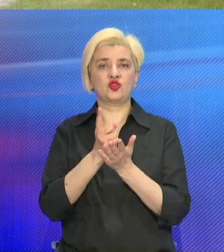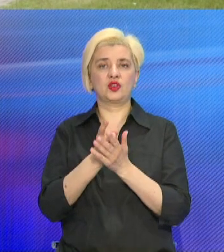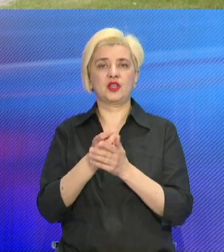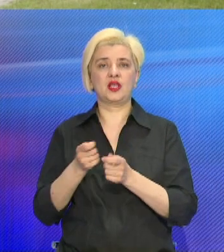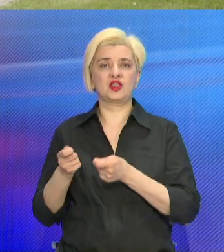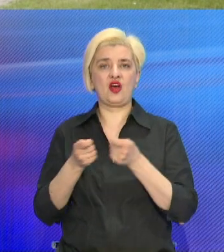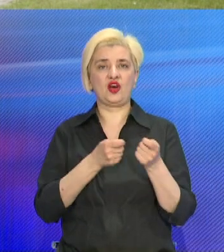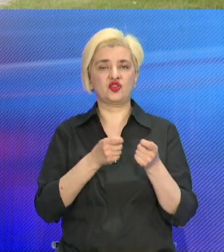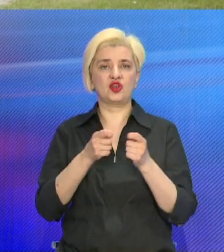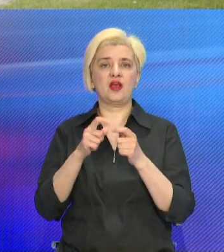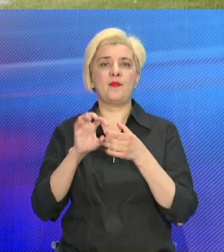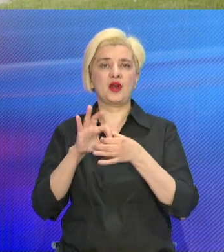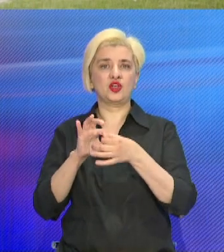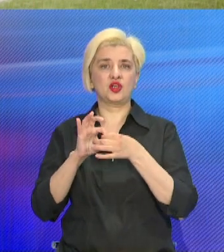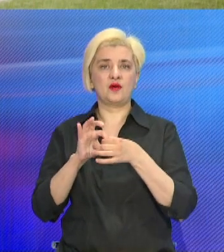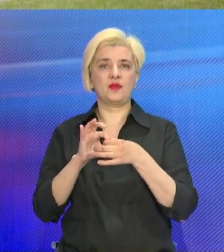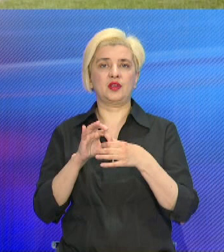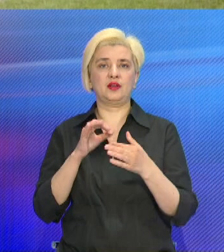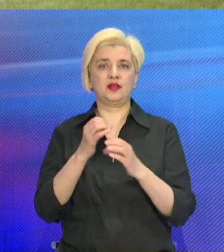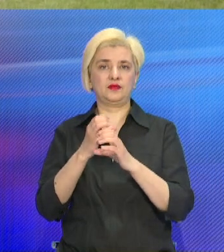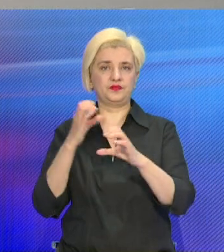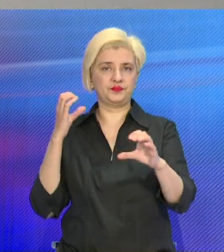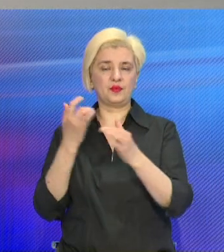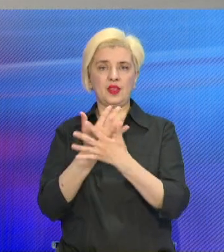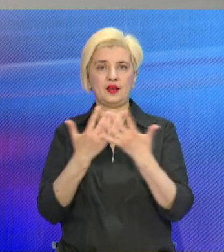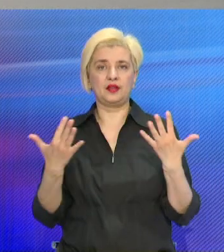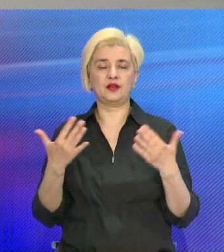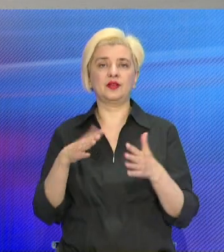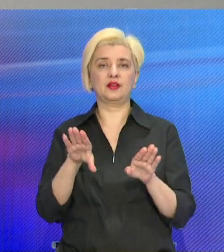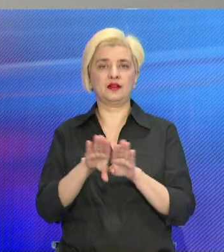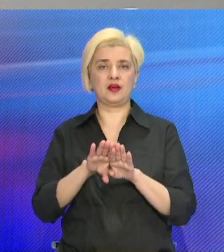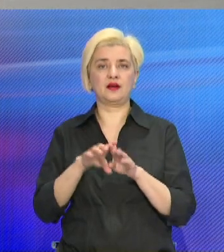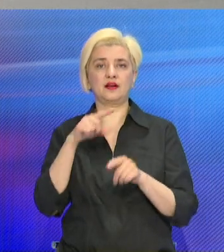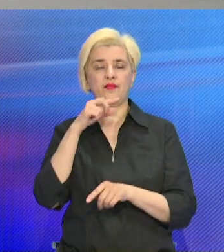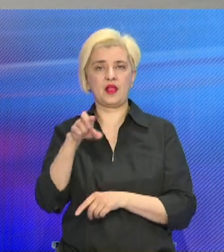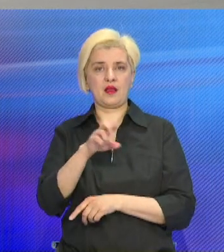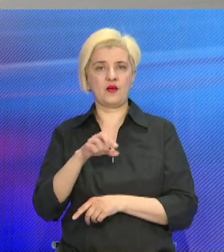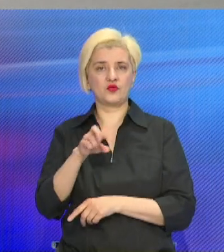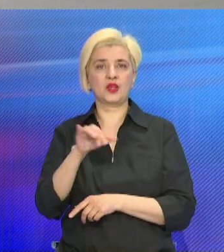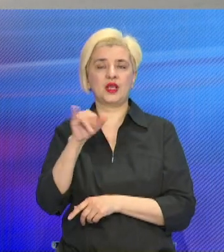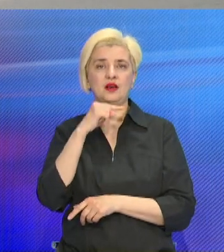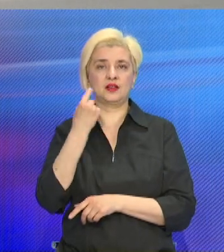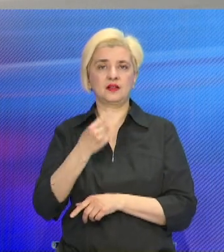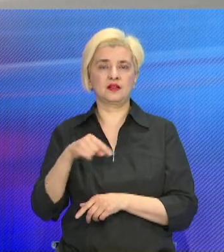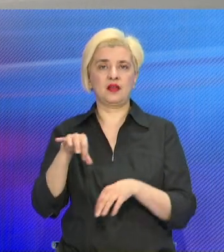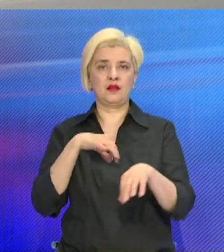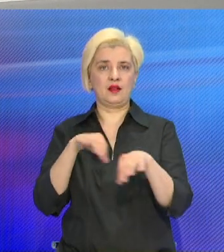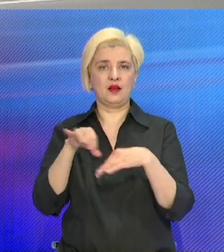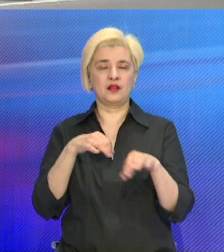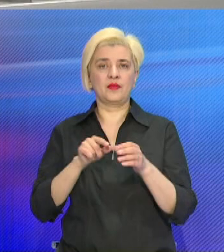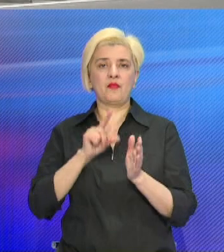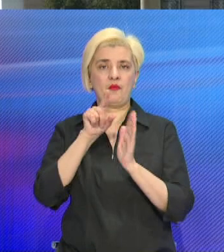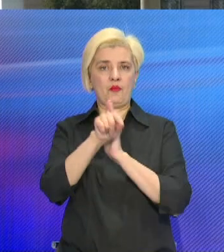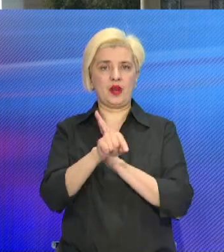паўпрычэпы і аўтацягнікі. Такім чынам, перачэпка беларускіх і расійскіх транспартных сродкаў на тэрыторыі ЕС стане